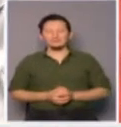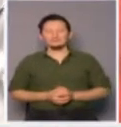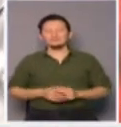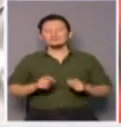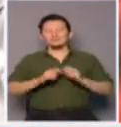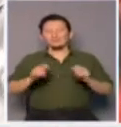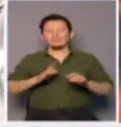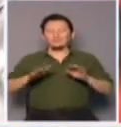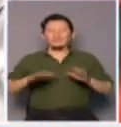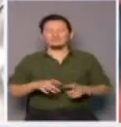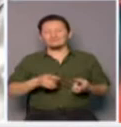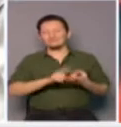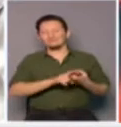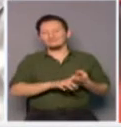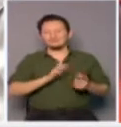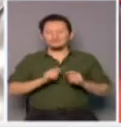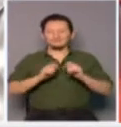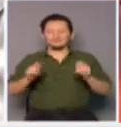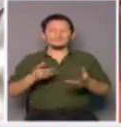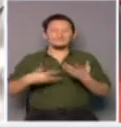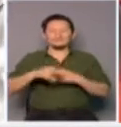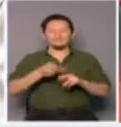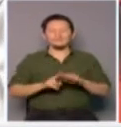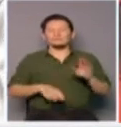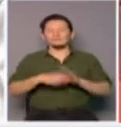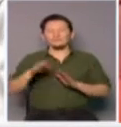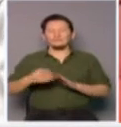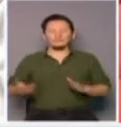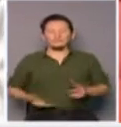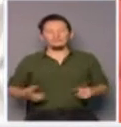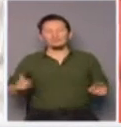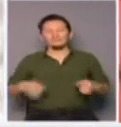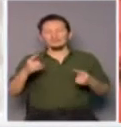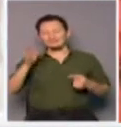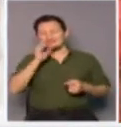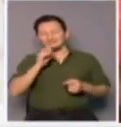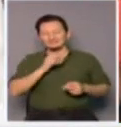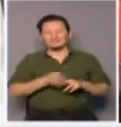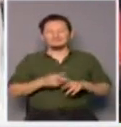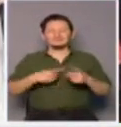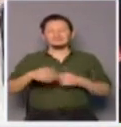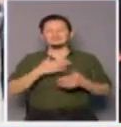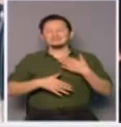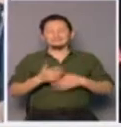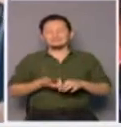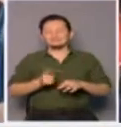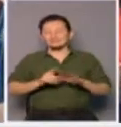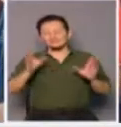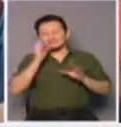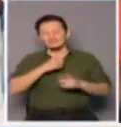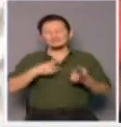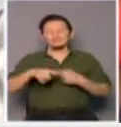Открыто несколько объектов. Все это способствует улучшению социального положения жителей. Мы рады, что вы добиваетесь успеха в